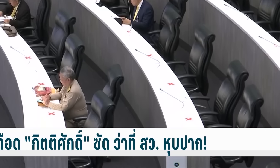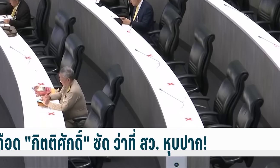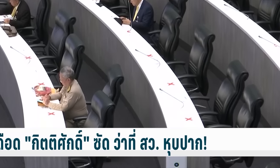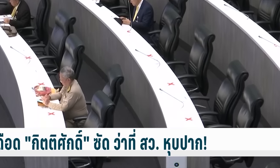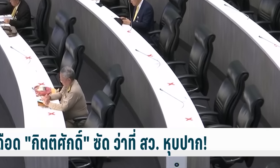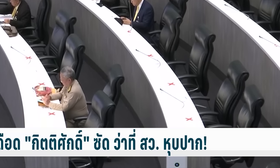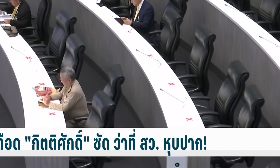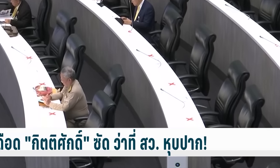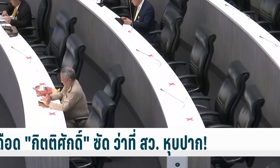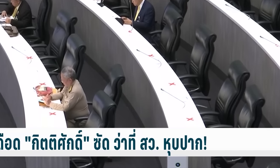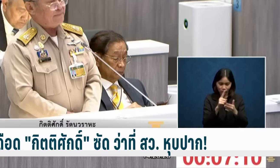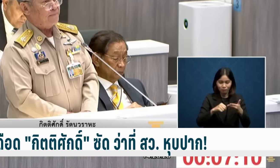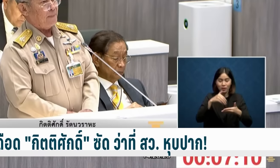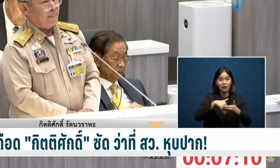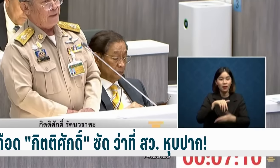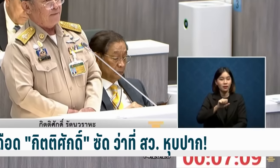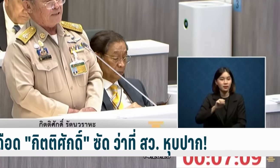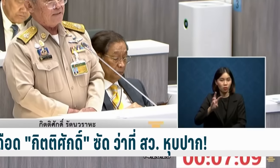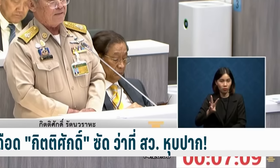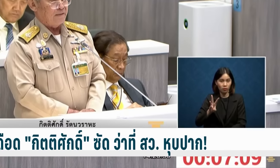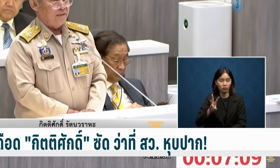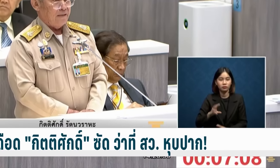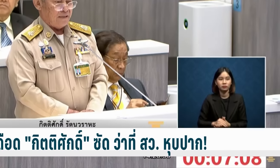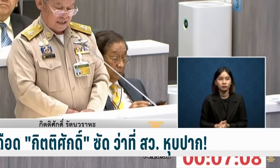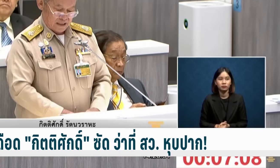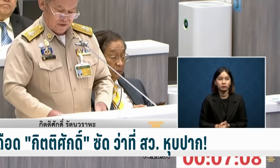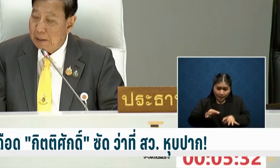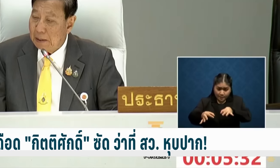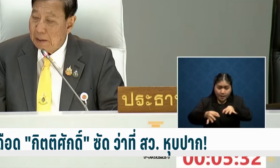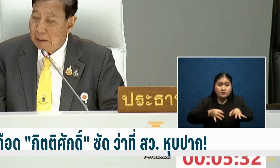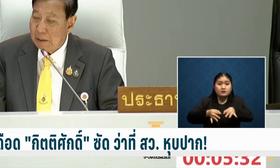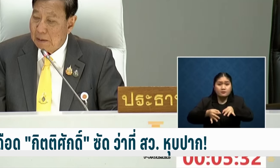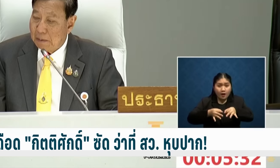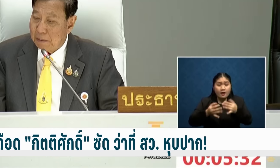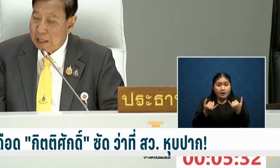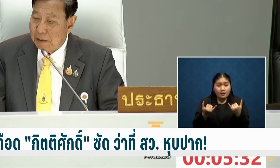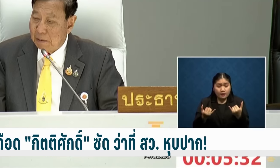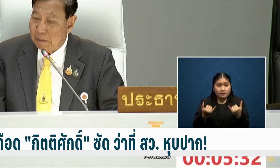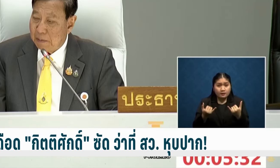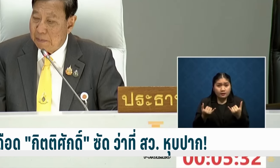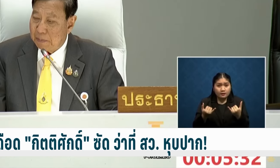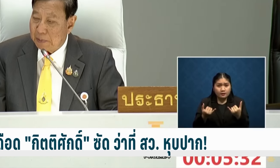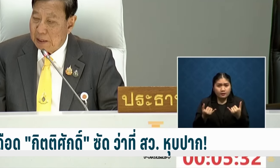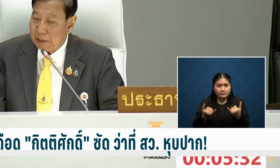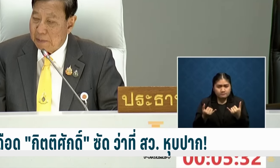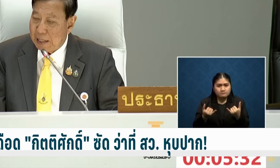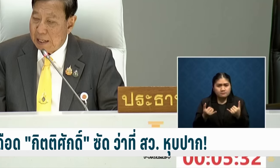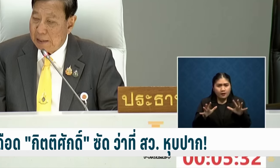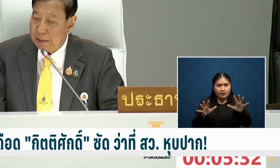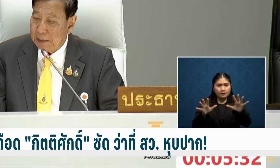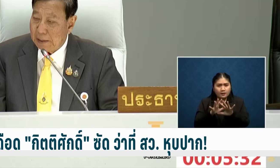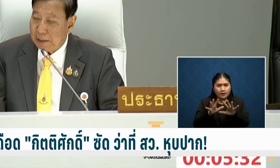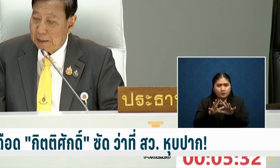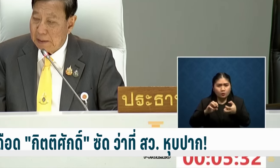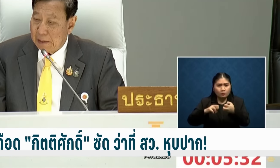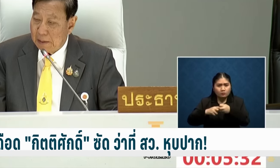รเพชรวิชิตชลชัยประธานวุฒิสภาก็ได้ขอให้สว.กฤษดิ์อย่าพูดพาดพิงใครส่วนเราสว.ชุดรักษาการเนี่ยทำงานกันมาเยอ